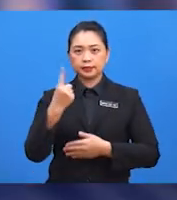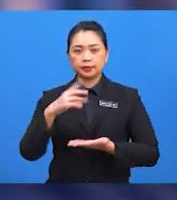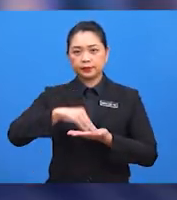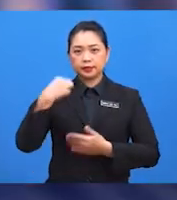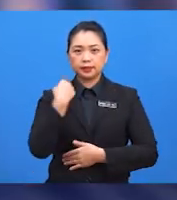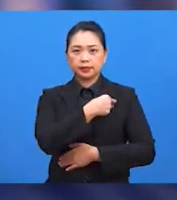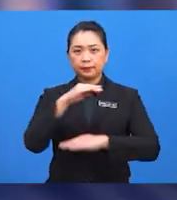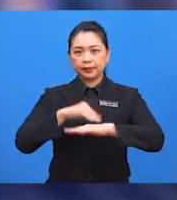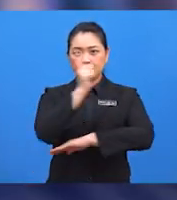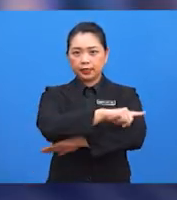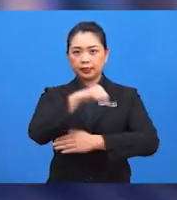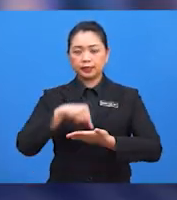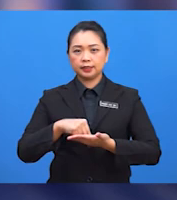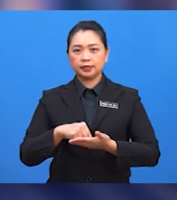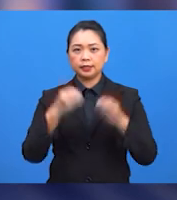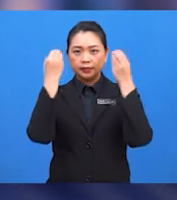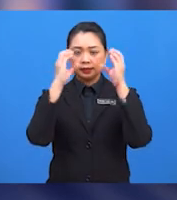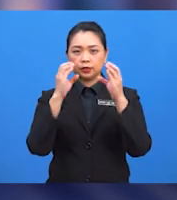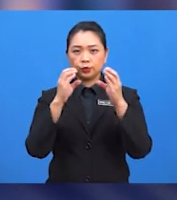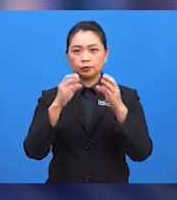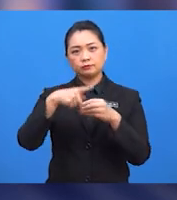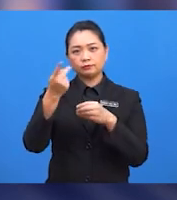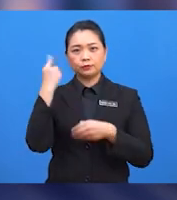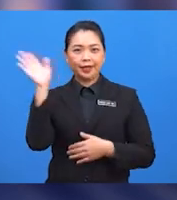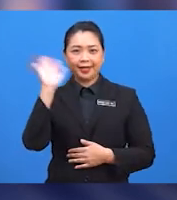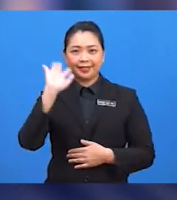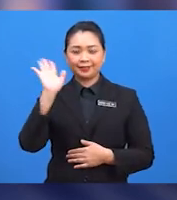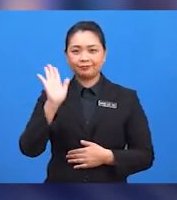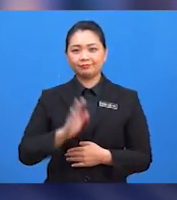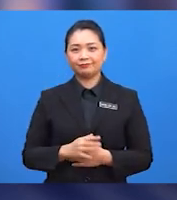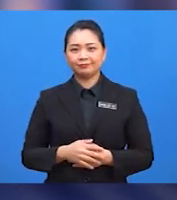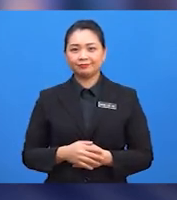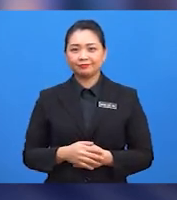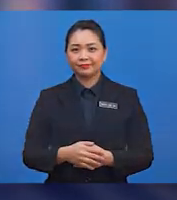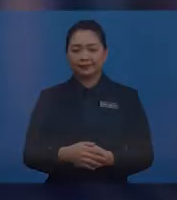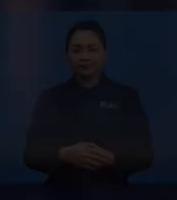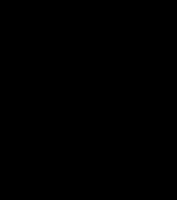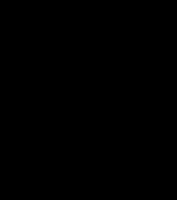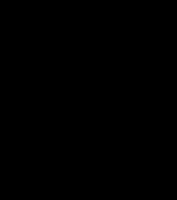pembelajaran kita pada hari ini. Cikgu undur diri dulu. Bye. Assalamualaikum.